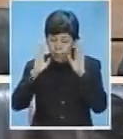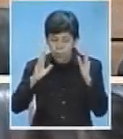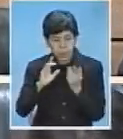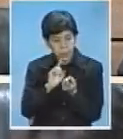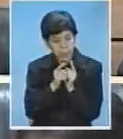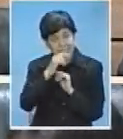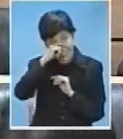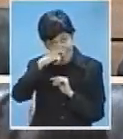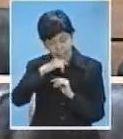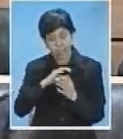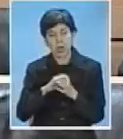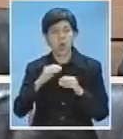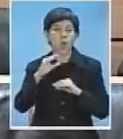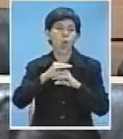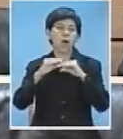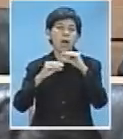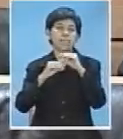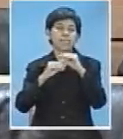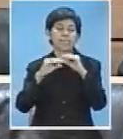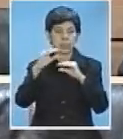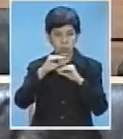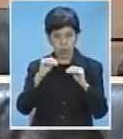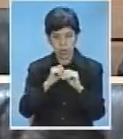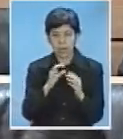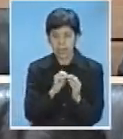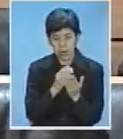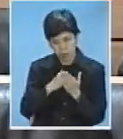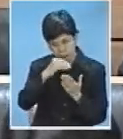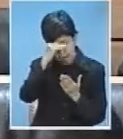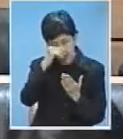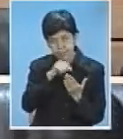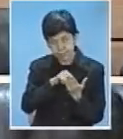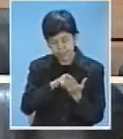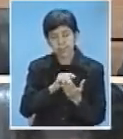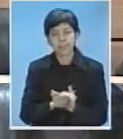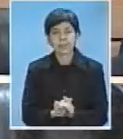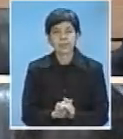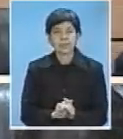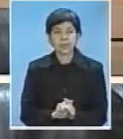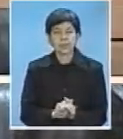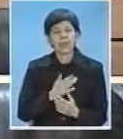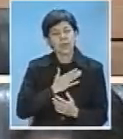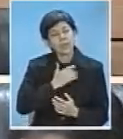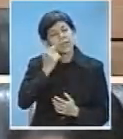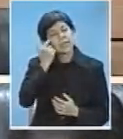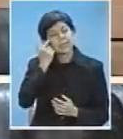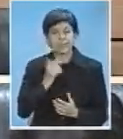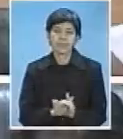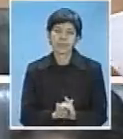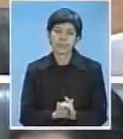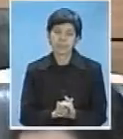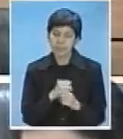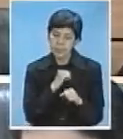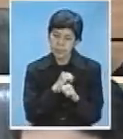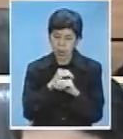ทยภายใต้โครงการที่เรียกว่าโครงการตำราแห่งชาติผมคิดว่าการพูดถึงเรื่อง